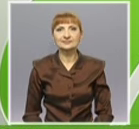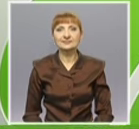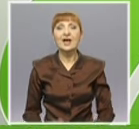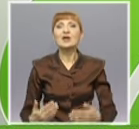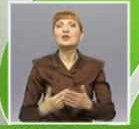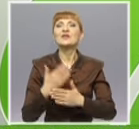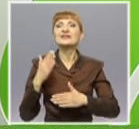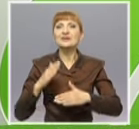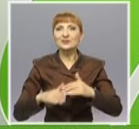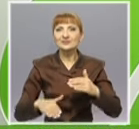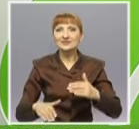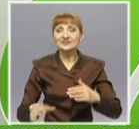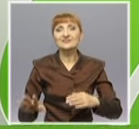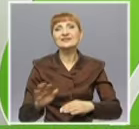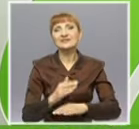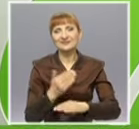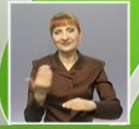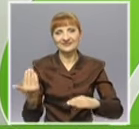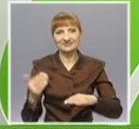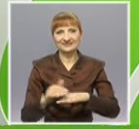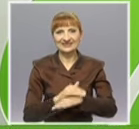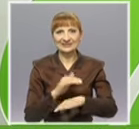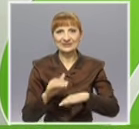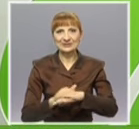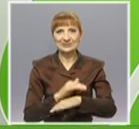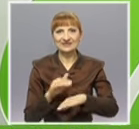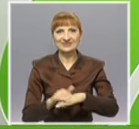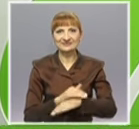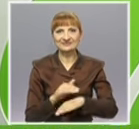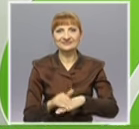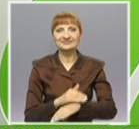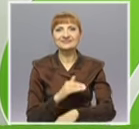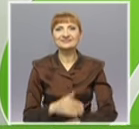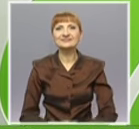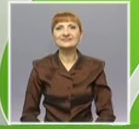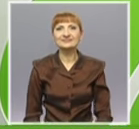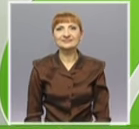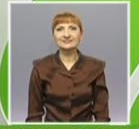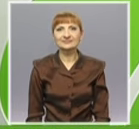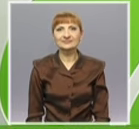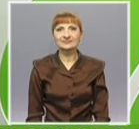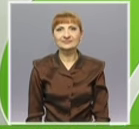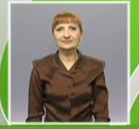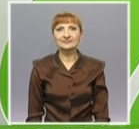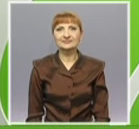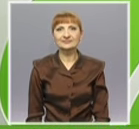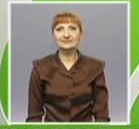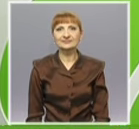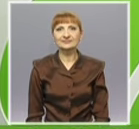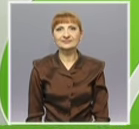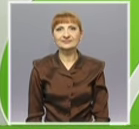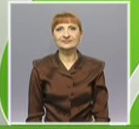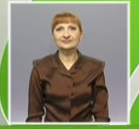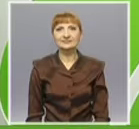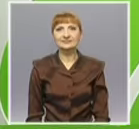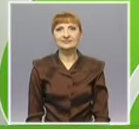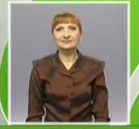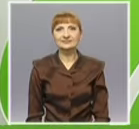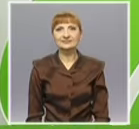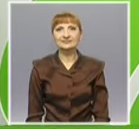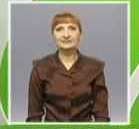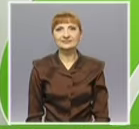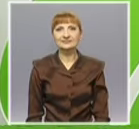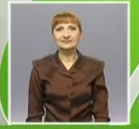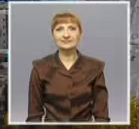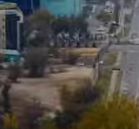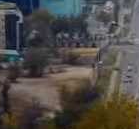Это все, о чем мы хотели рассказать вам сегодня. Смотрите новости на телеканале Алматы завтра, как обычно, в 21:00. Всего доброго и до свидания.